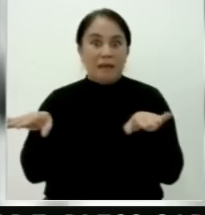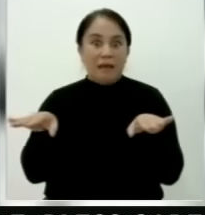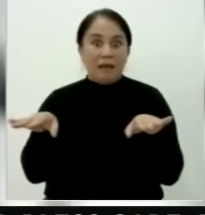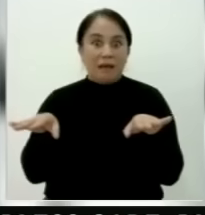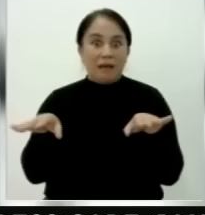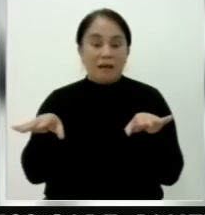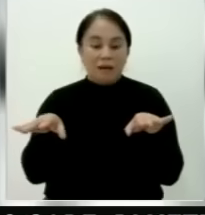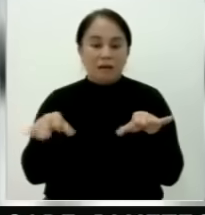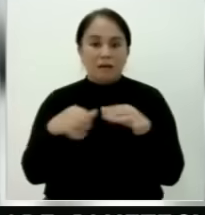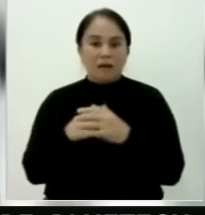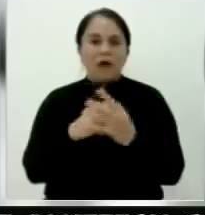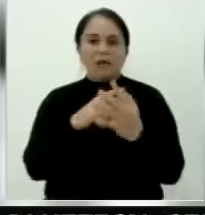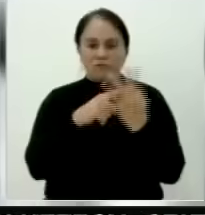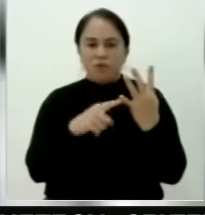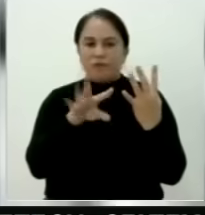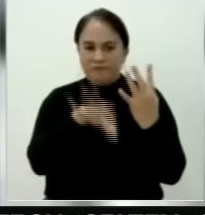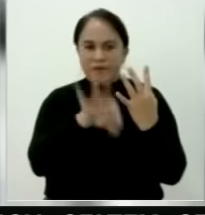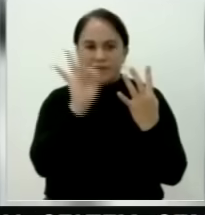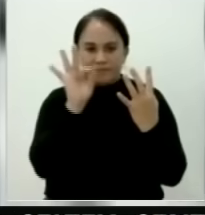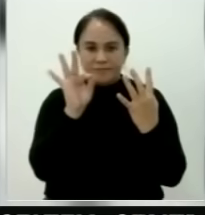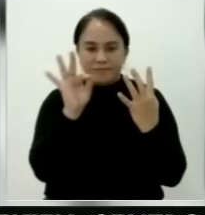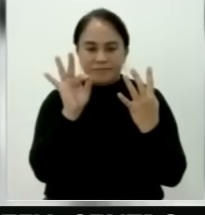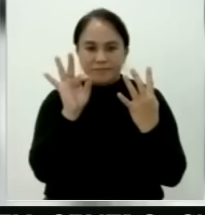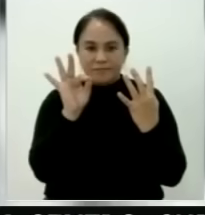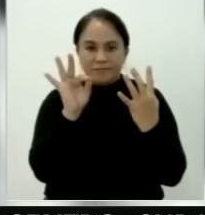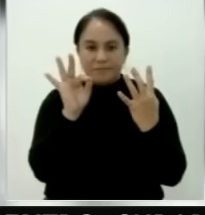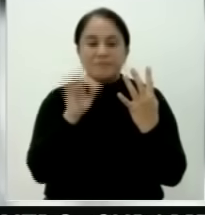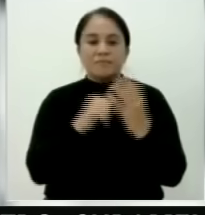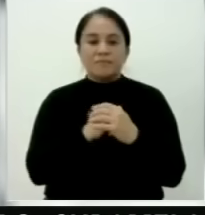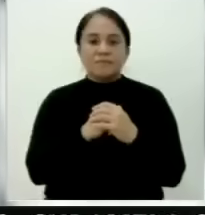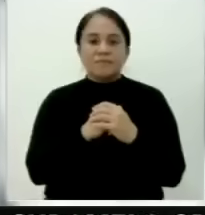na apat na kabataan na